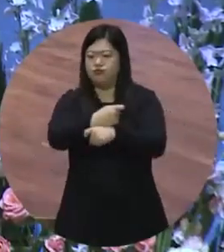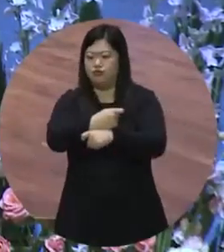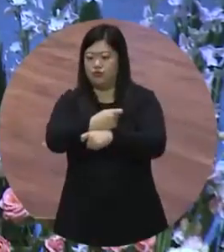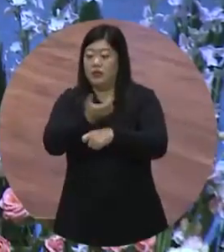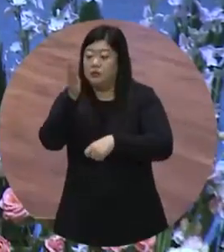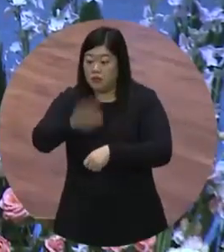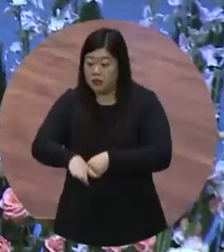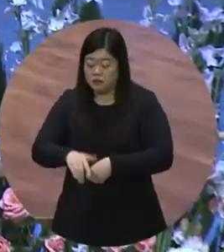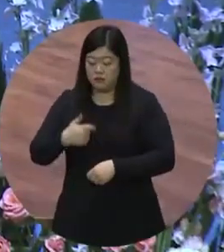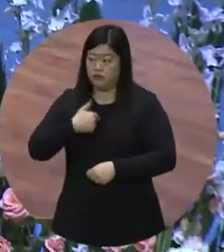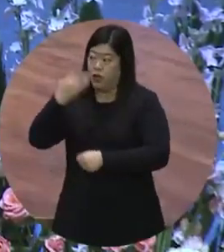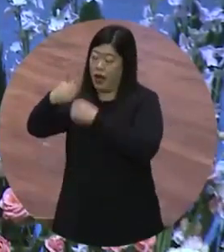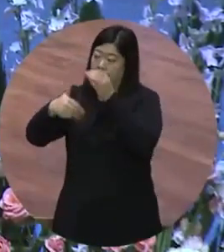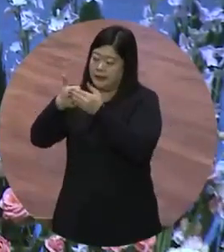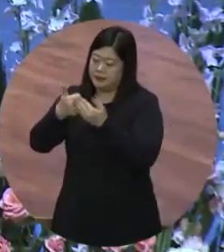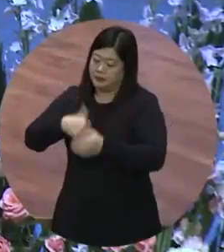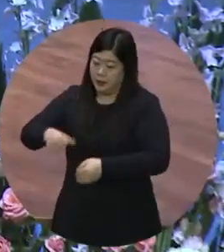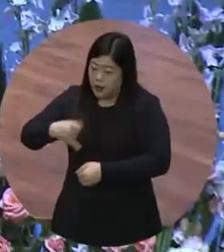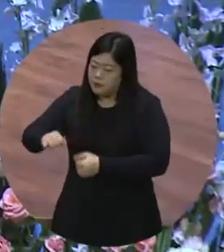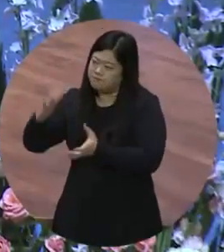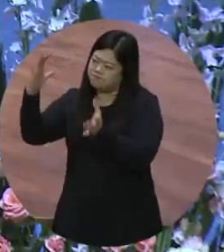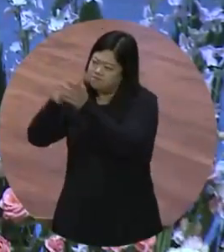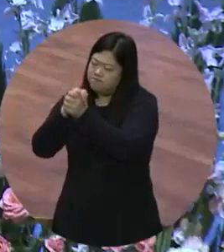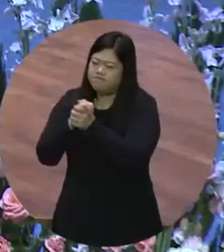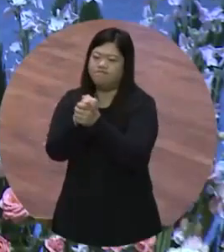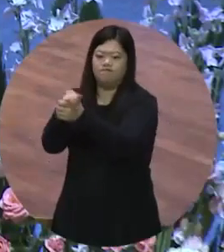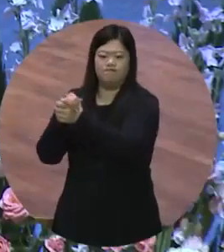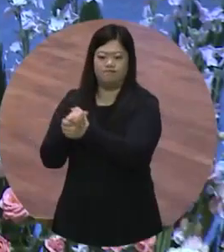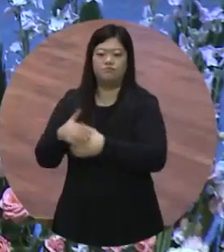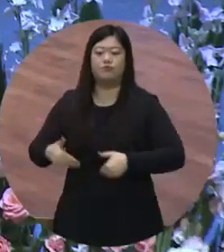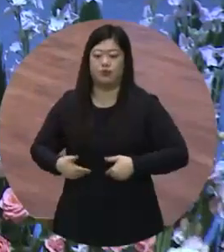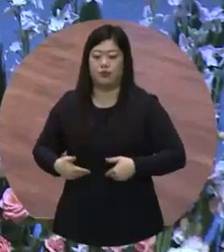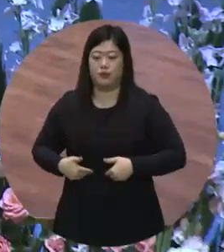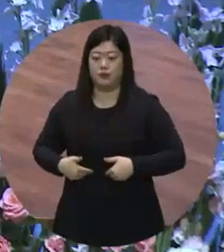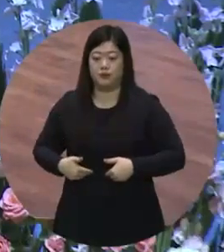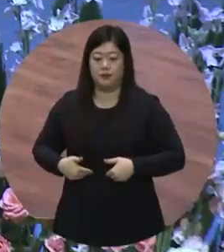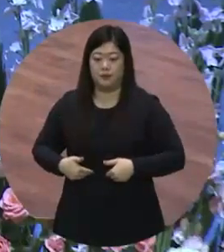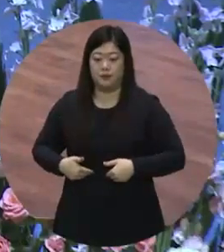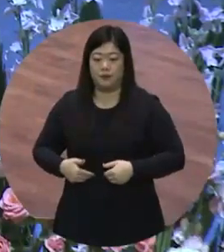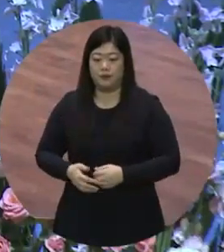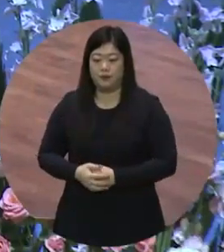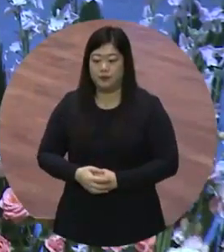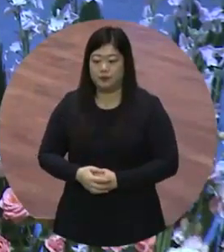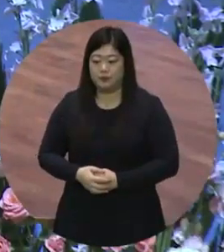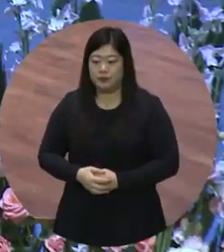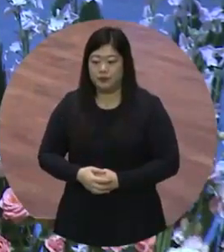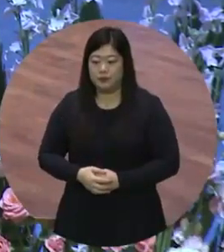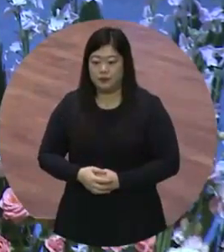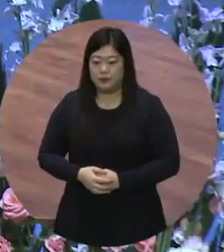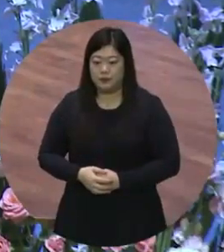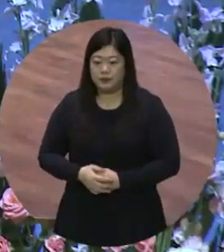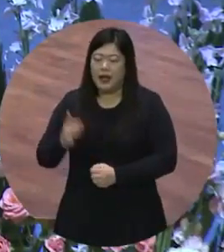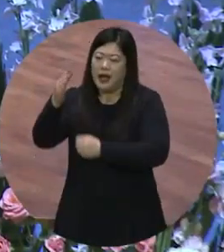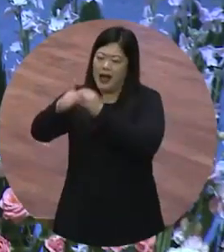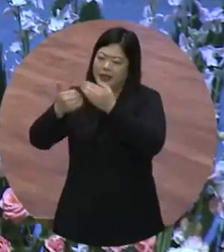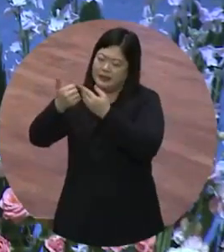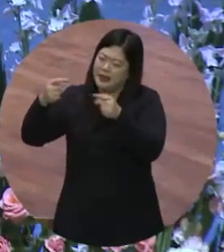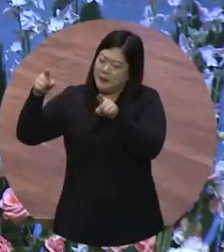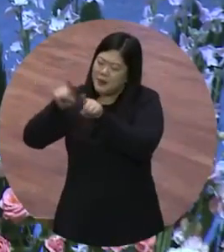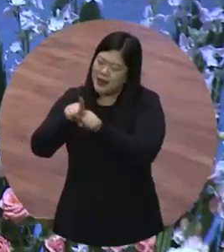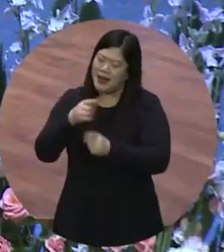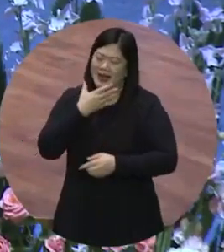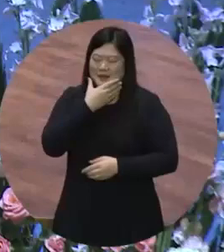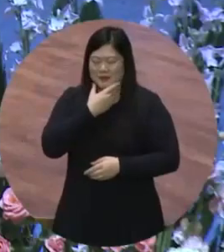누리자. 하나님과 화평을 누려야 돼. 그 화평이 늘 마음속에 늘 있어야 돼. 하나님과 화평을 누리자.